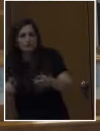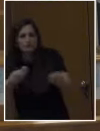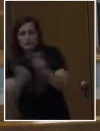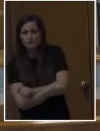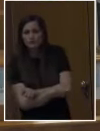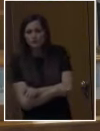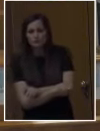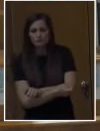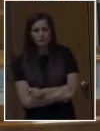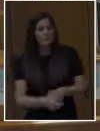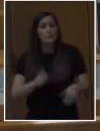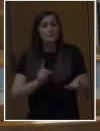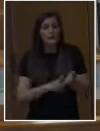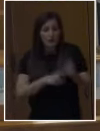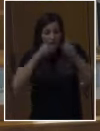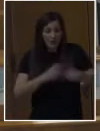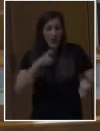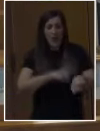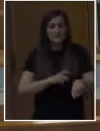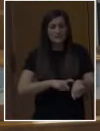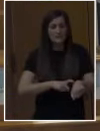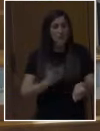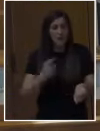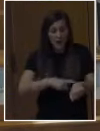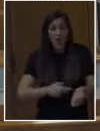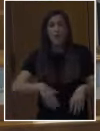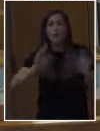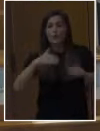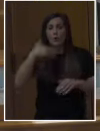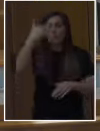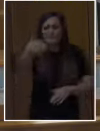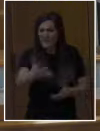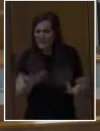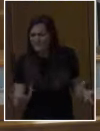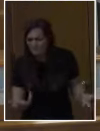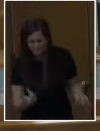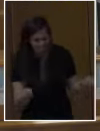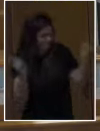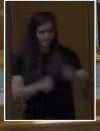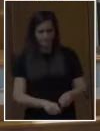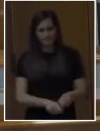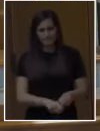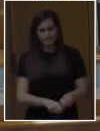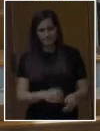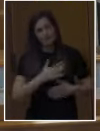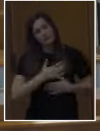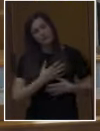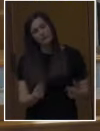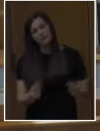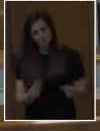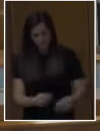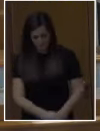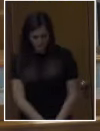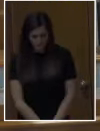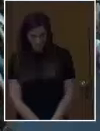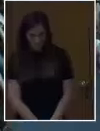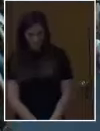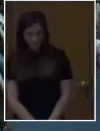Εάν όχι τώρα, πότε? Σας ευχαριστώ πάρα πολύ.